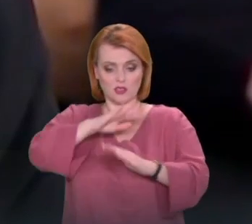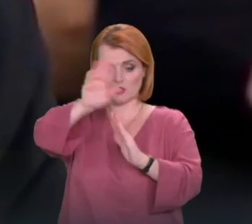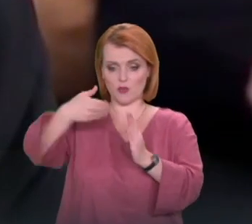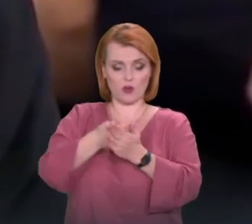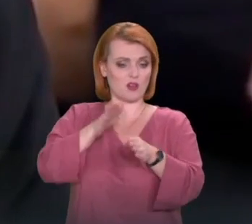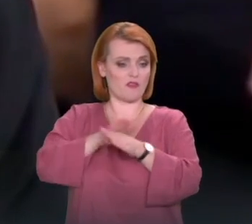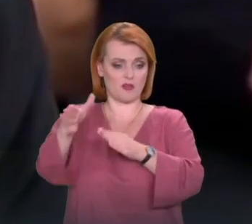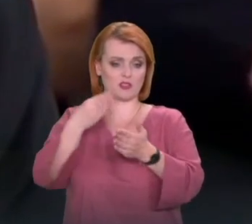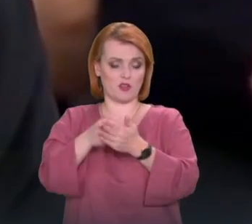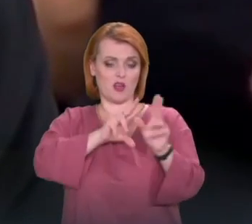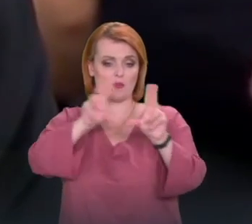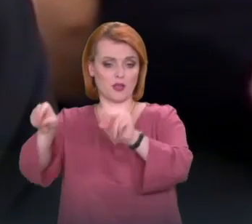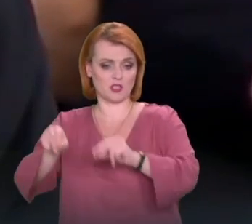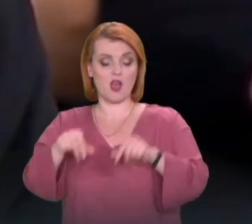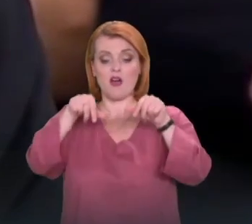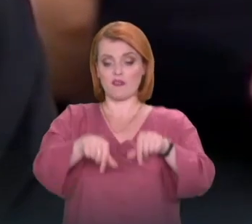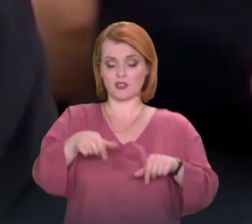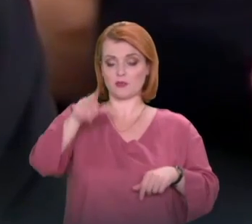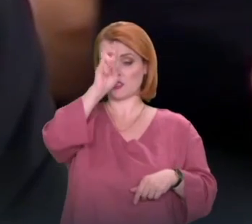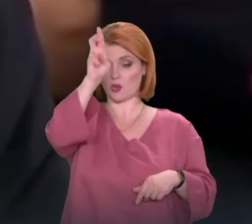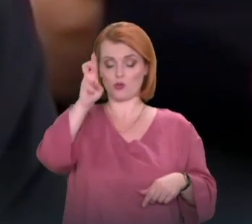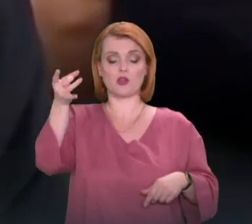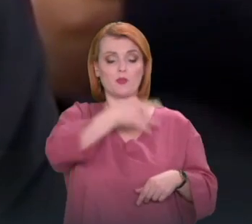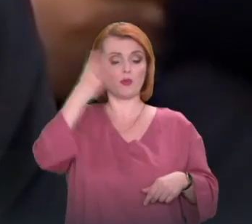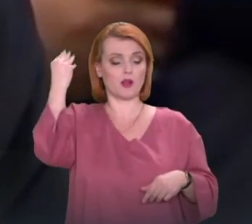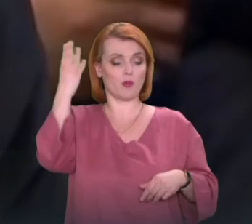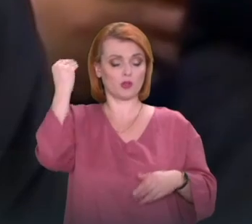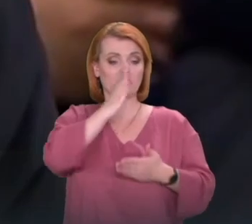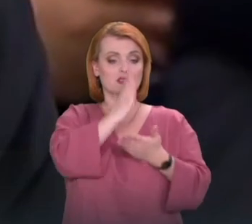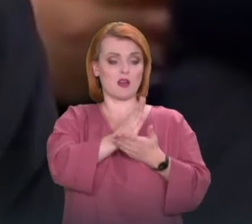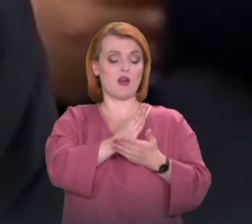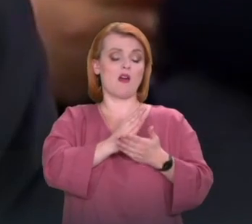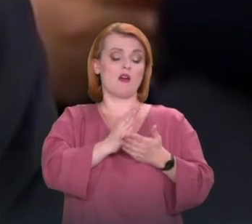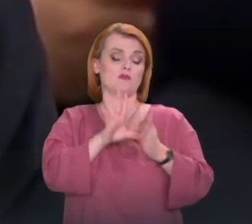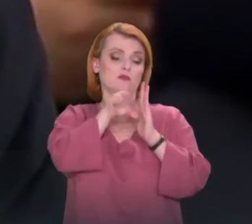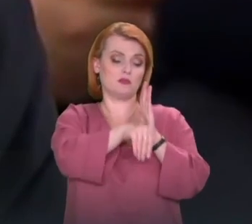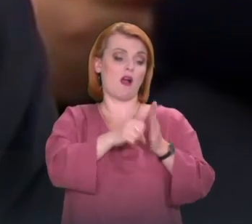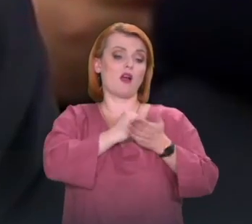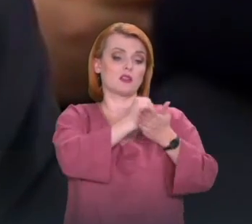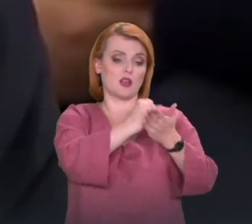Anul acesta am devenit țară candidată la UE. Continuăm să avansăm pe calea reformelor în domeniul